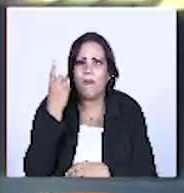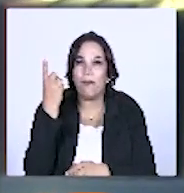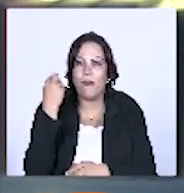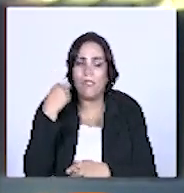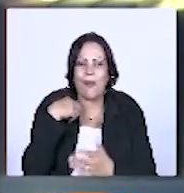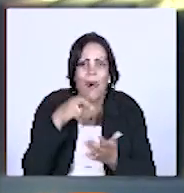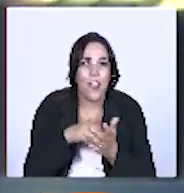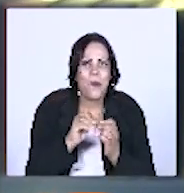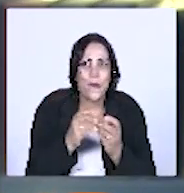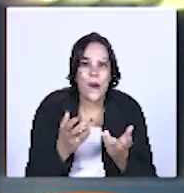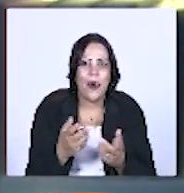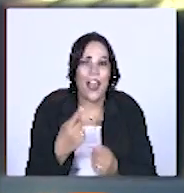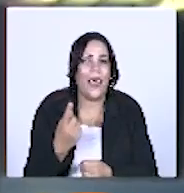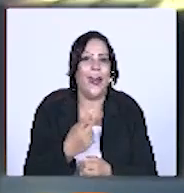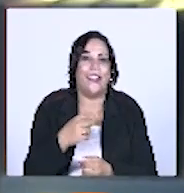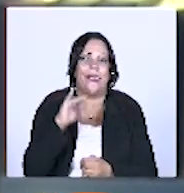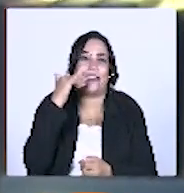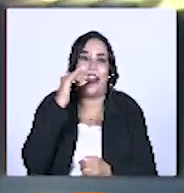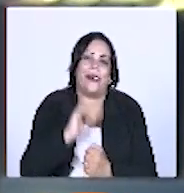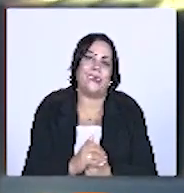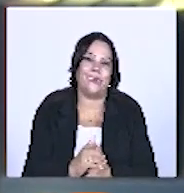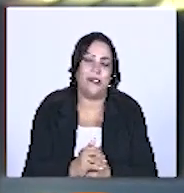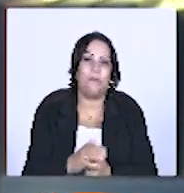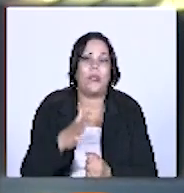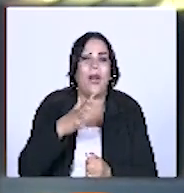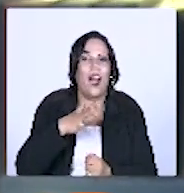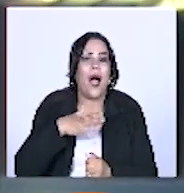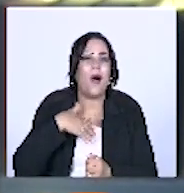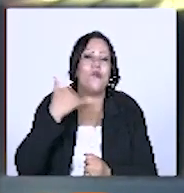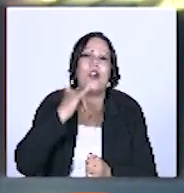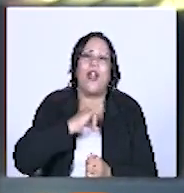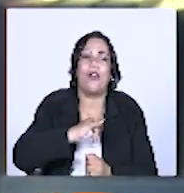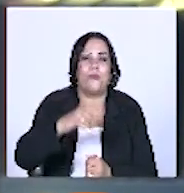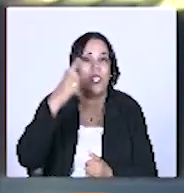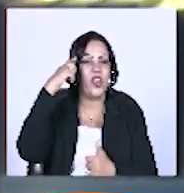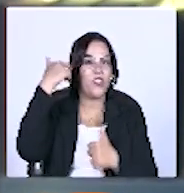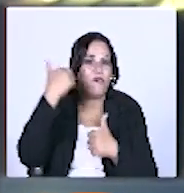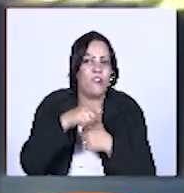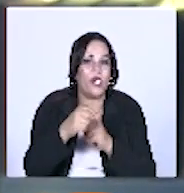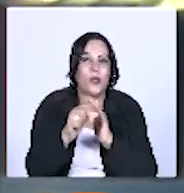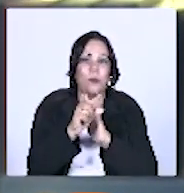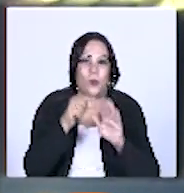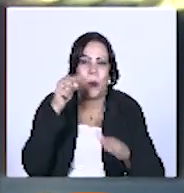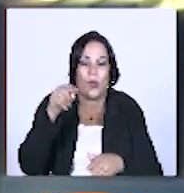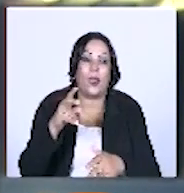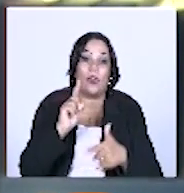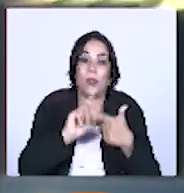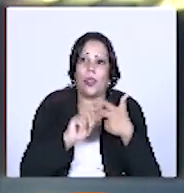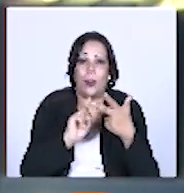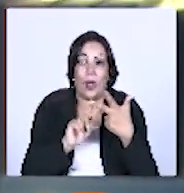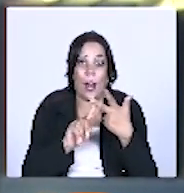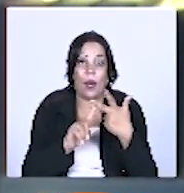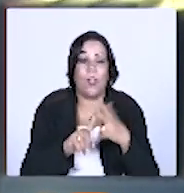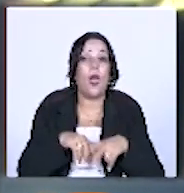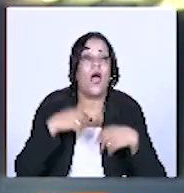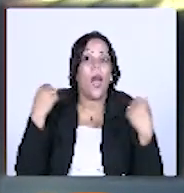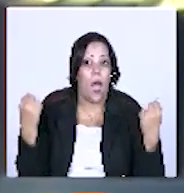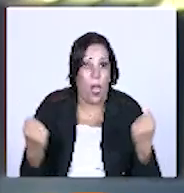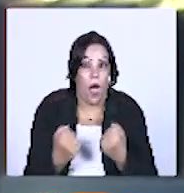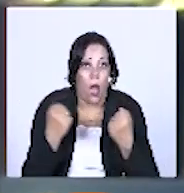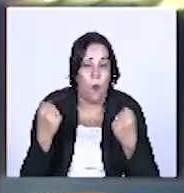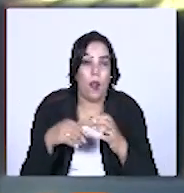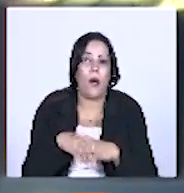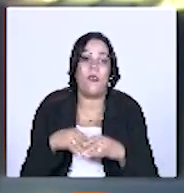ايه وما نلاقيش المخاوف دي كان ليها دور عايزين دايما نتذكر الموضوع ده امر التالت حاول ان احنا